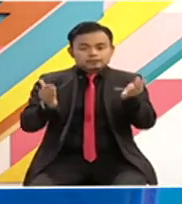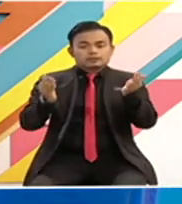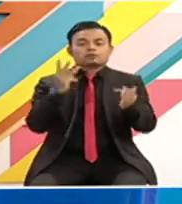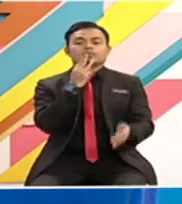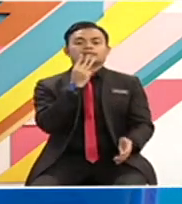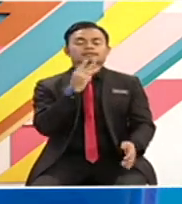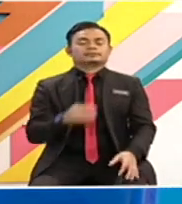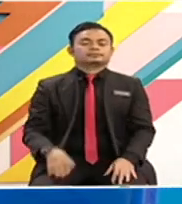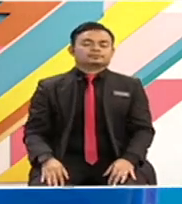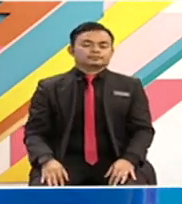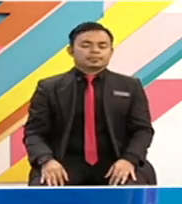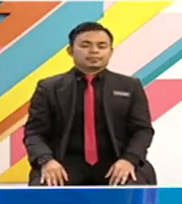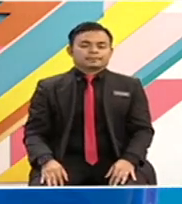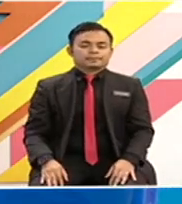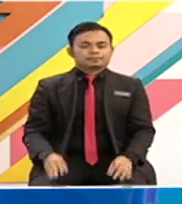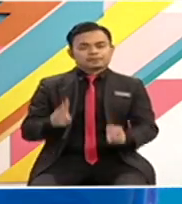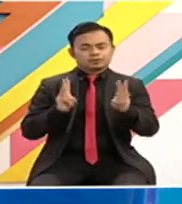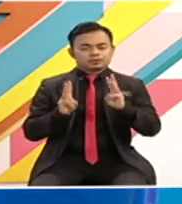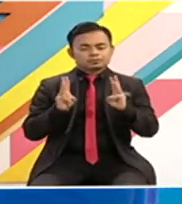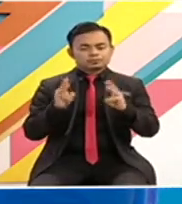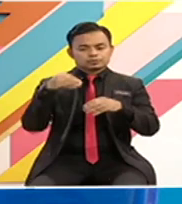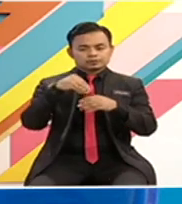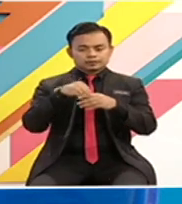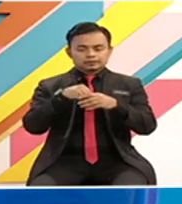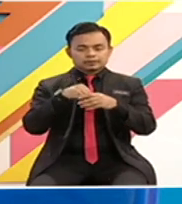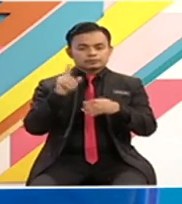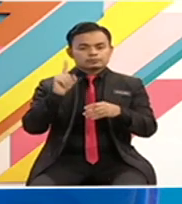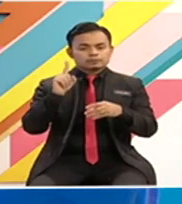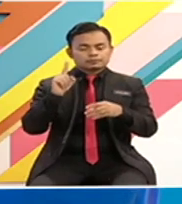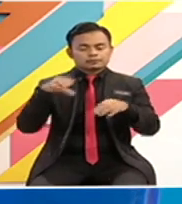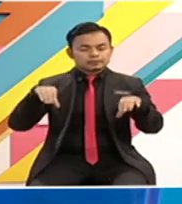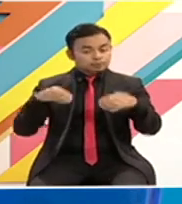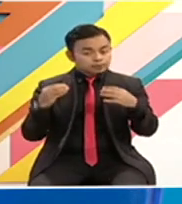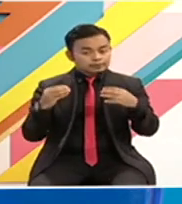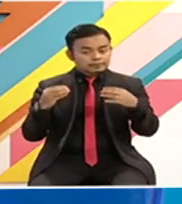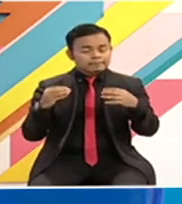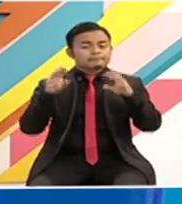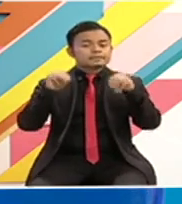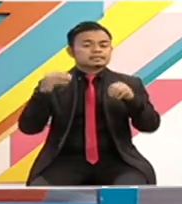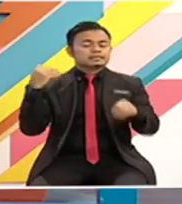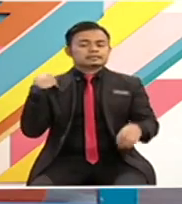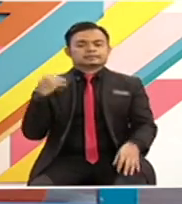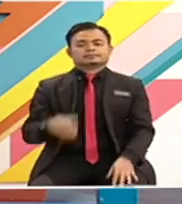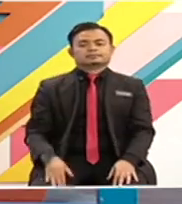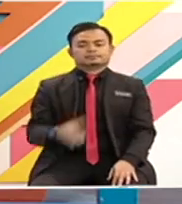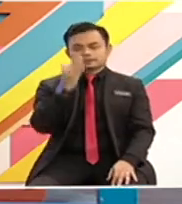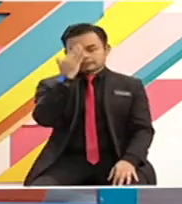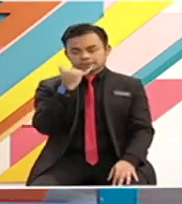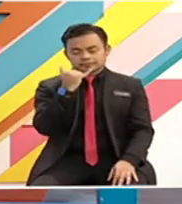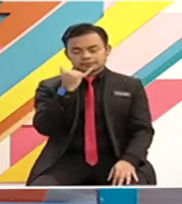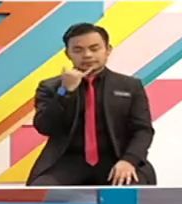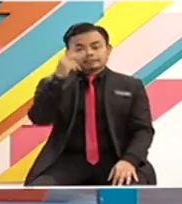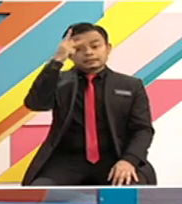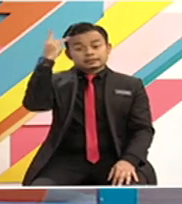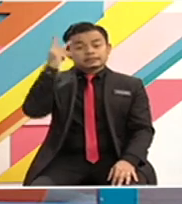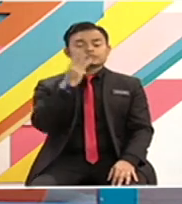warna walaupun kita bakal studio ke kita buat dekat rumah ke kena ada sebab mati warna nih akan